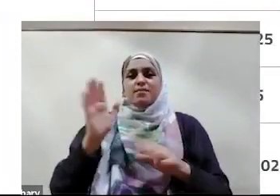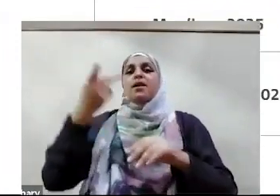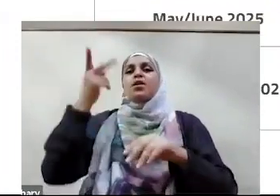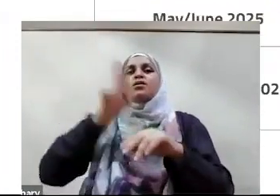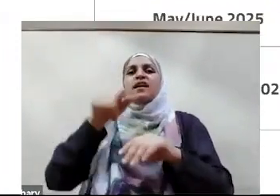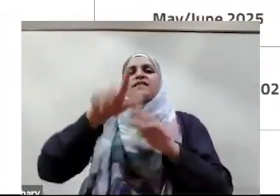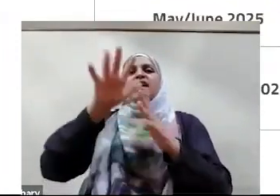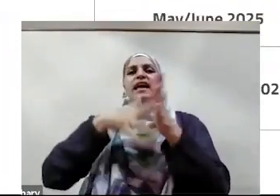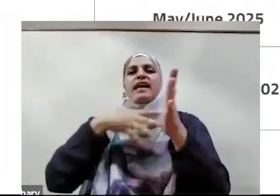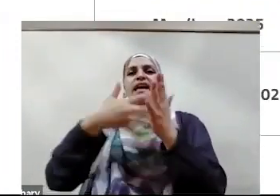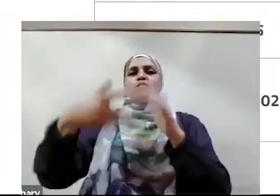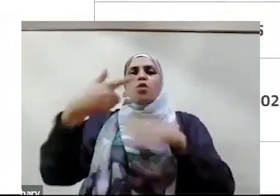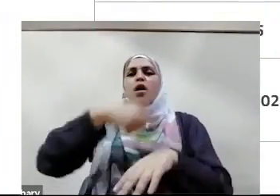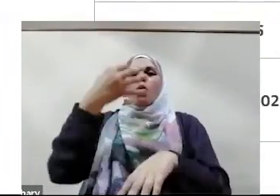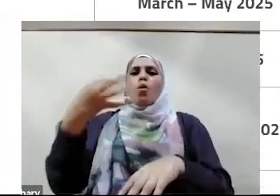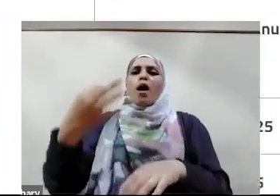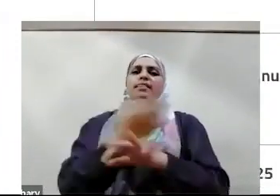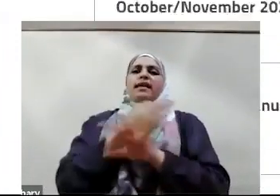الجدول الزمني